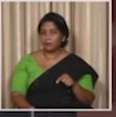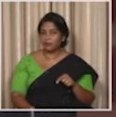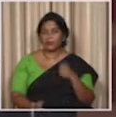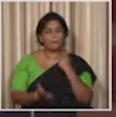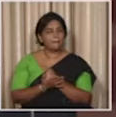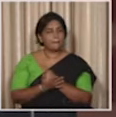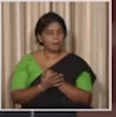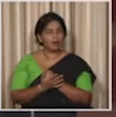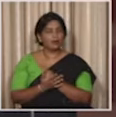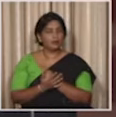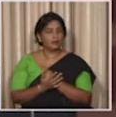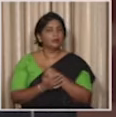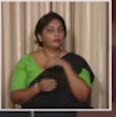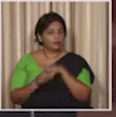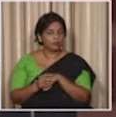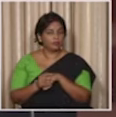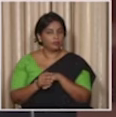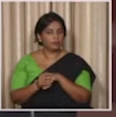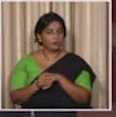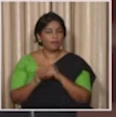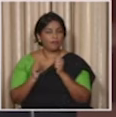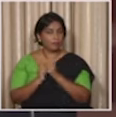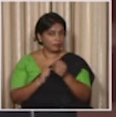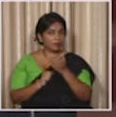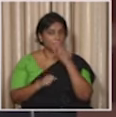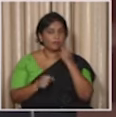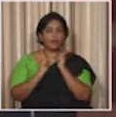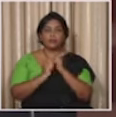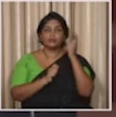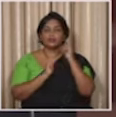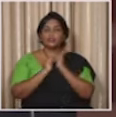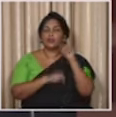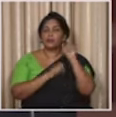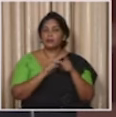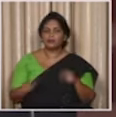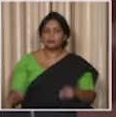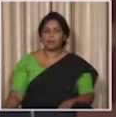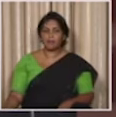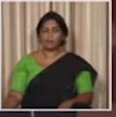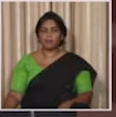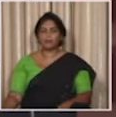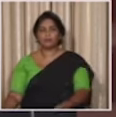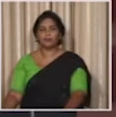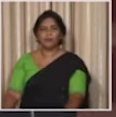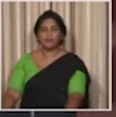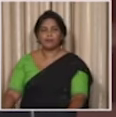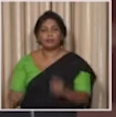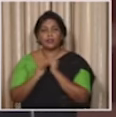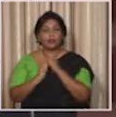bank kue, maha bank kue, mihin padi, padi kerja dapur luar raja saya pakai, itu bakal ya wasan ai, al tek tu raja saya pakai lagi